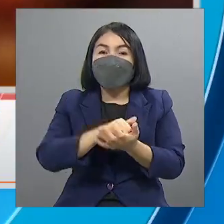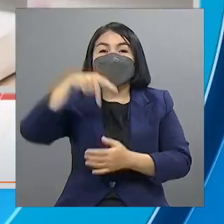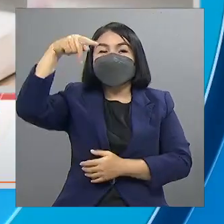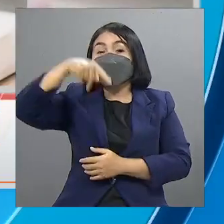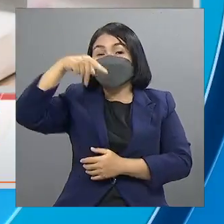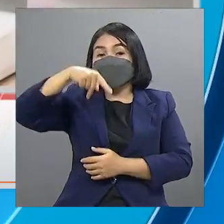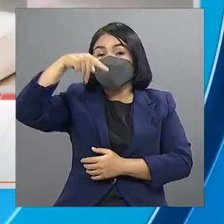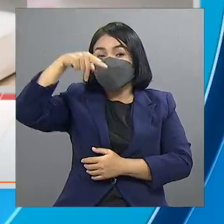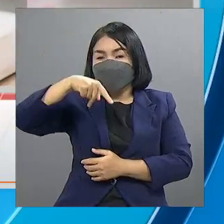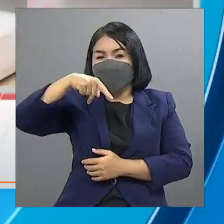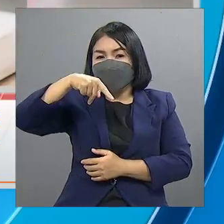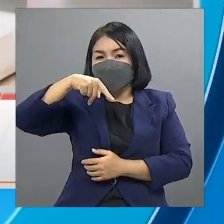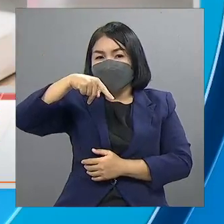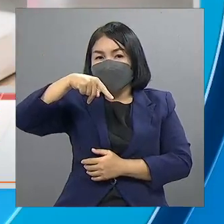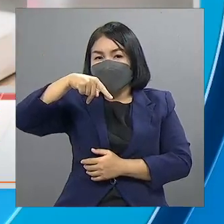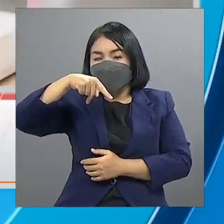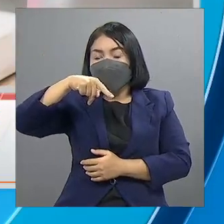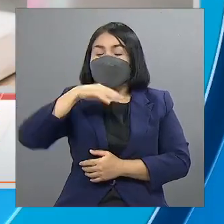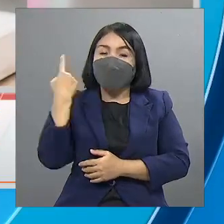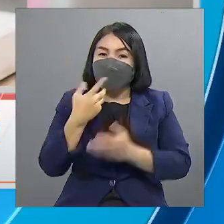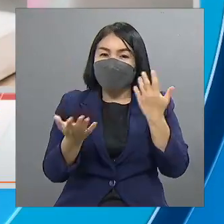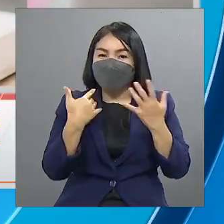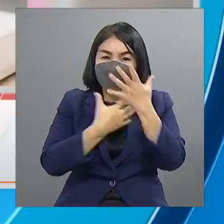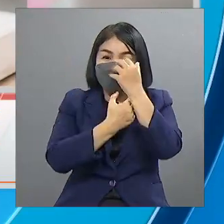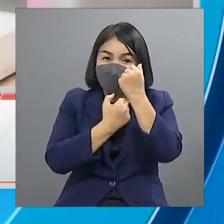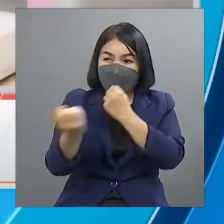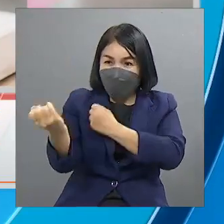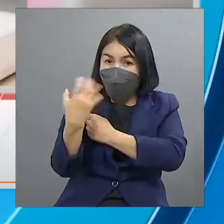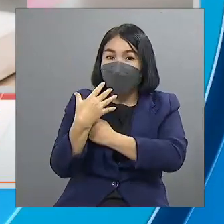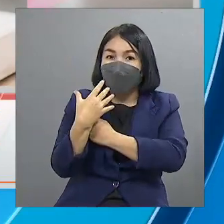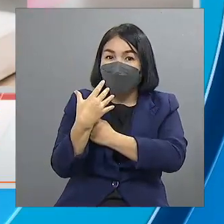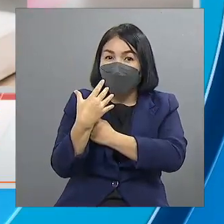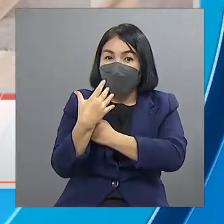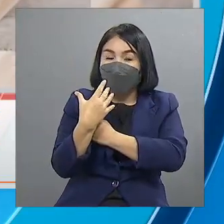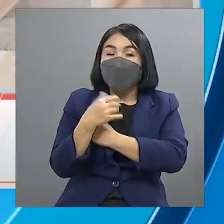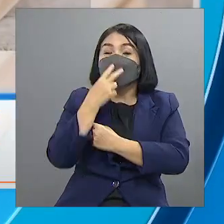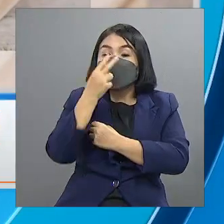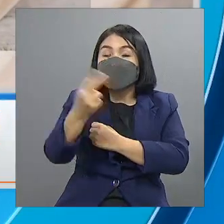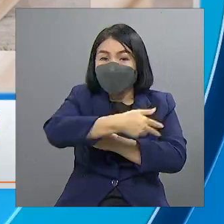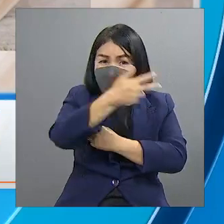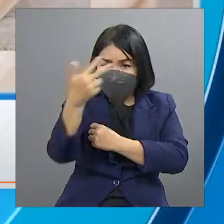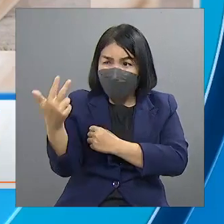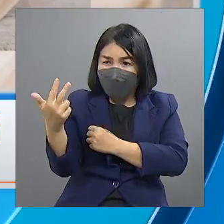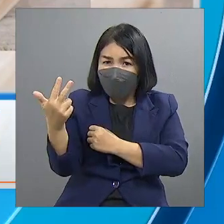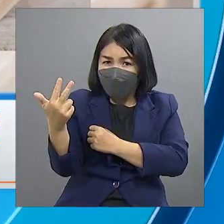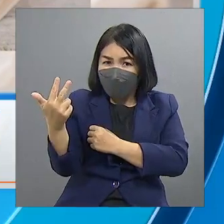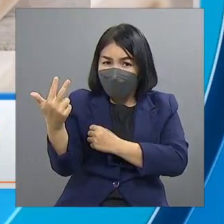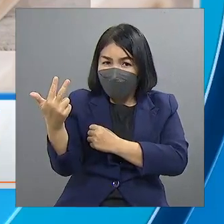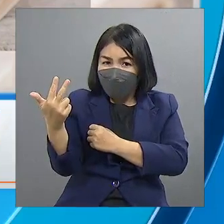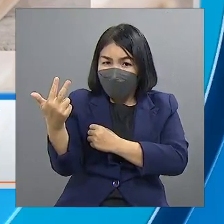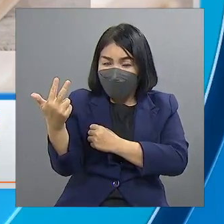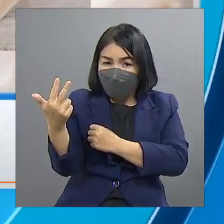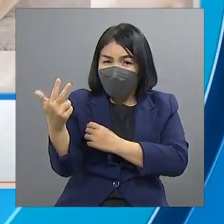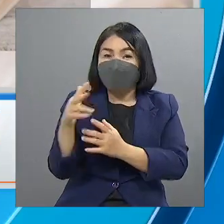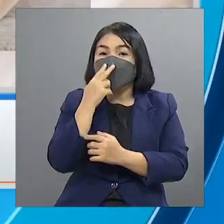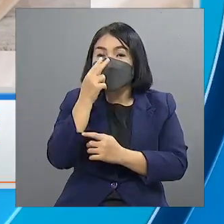แบบสมมติถ้าใครสนใจเนี่ยแจ้งเข้ามาว่ามาจากรายการวันใหม่วาไรตี้นะคะช่อง Thai PBS นะคะเราจะ